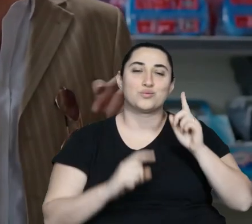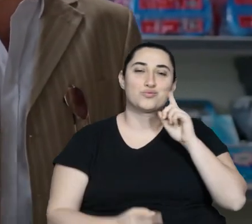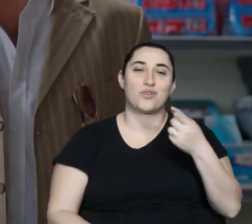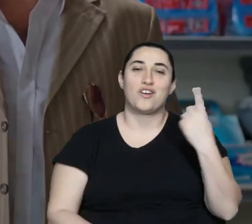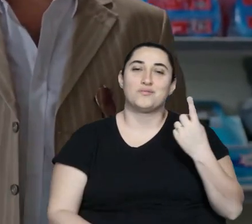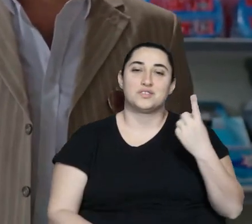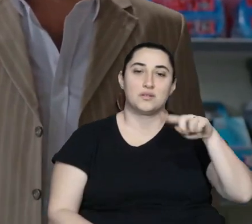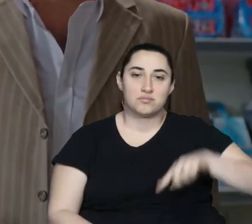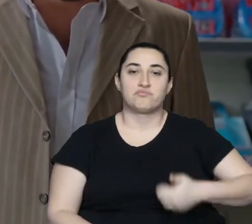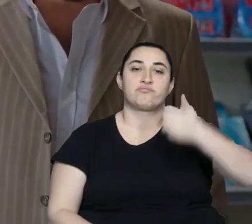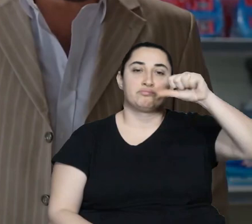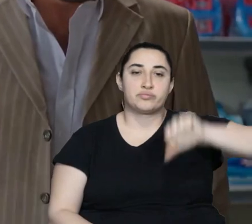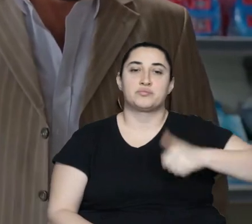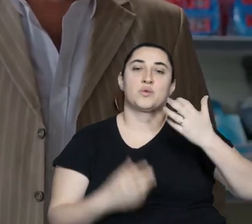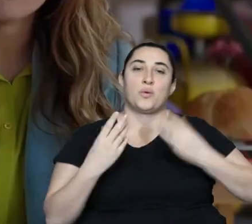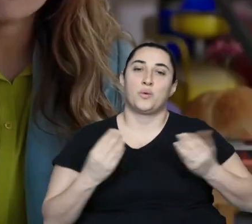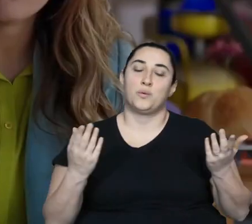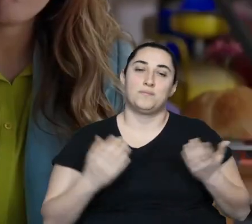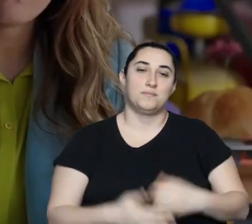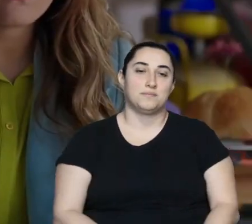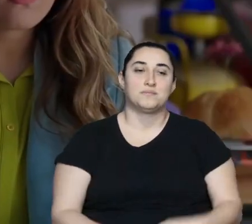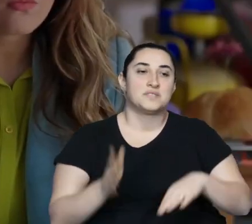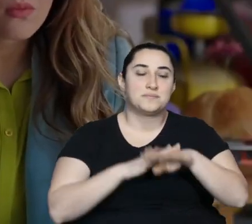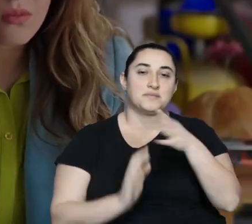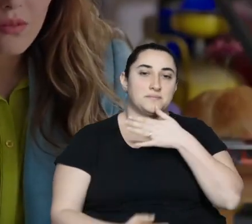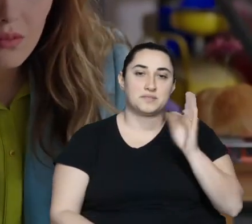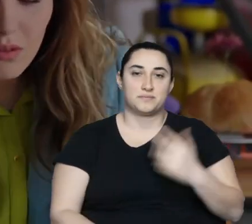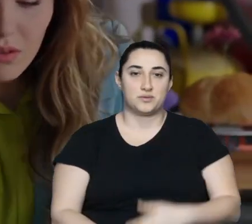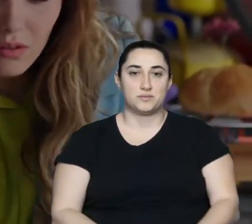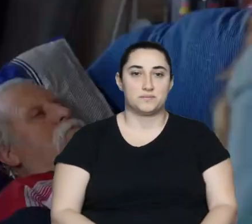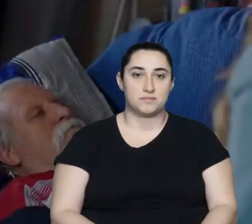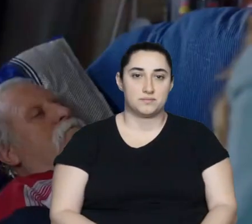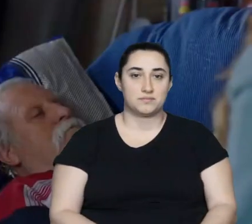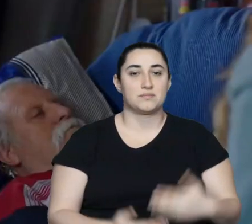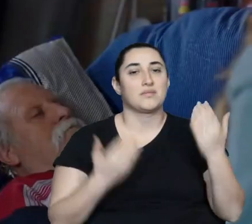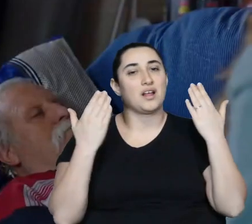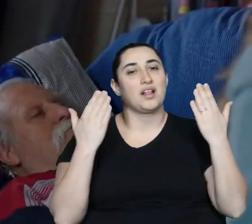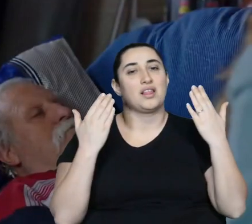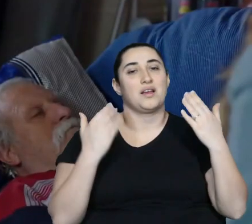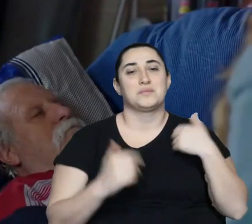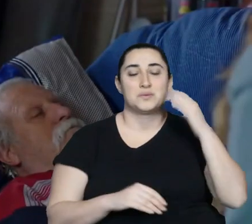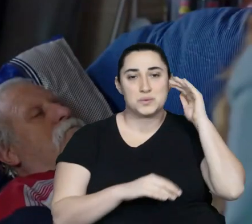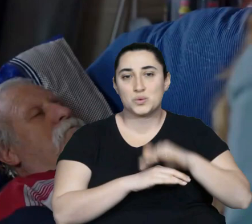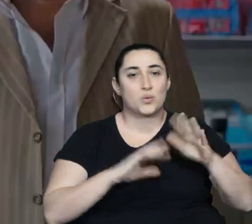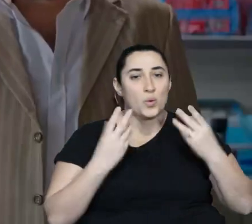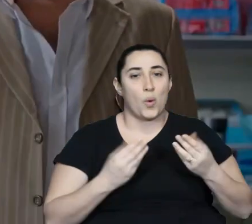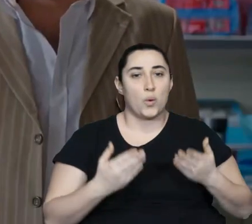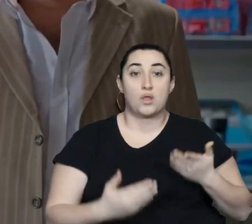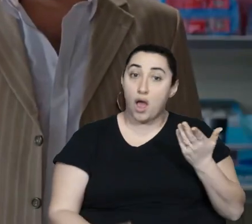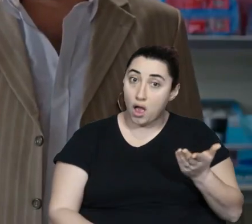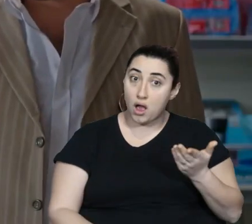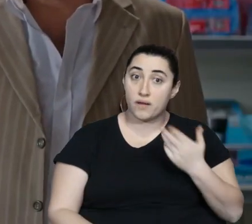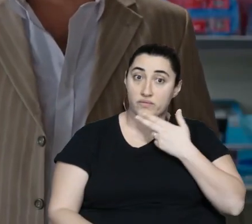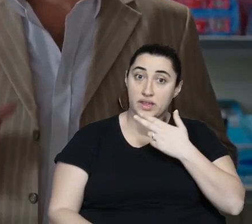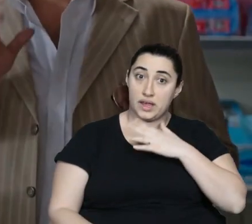bir şey. Bir iniyor, bir çıkıyor. Ne yaptığı da anlaşılmıyor. Allah'ım, bizi ne hale düşürdüler.